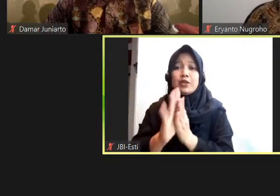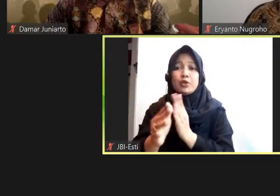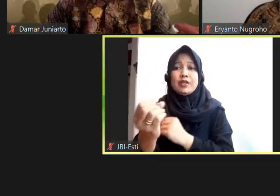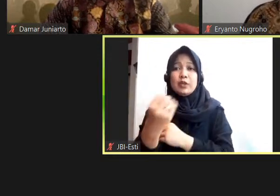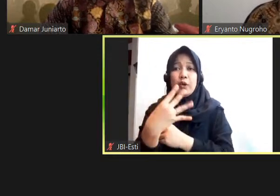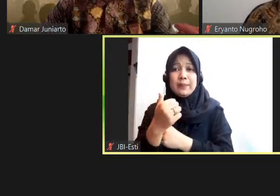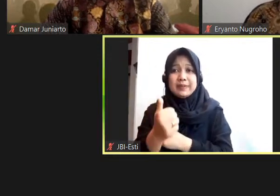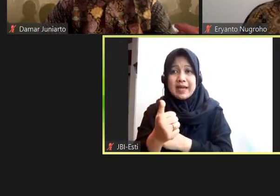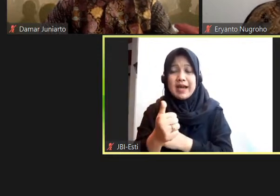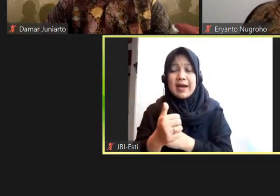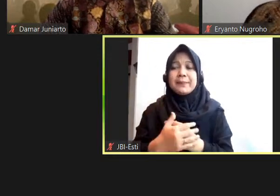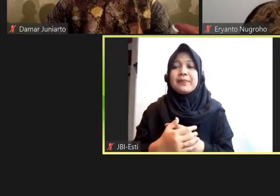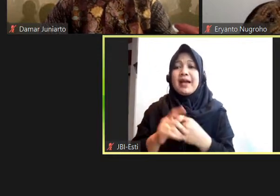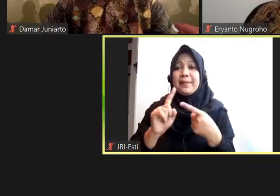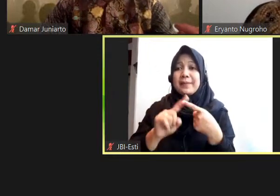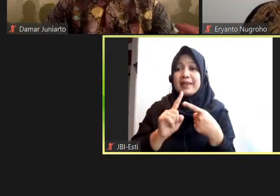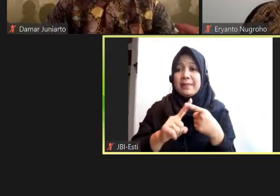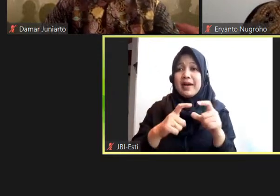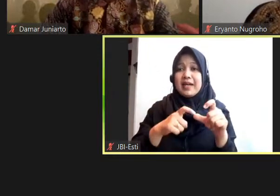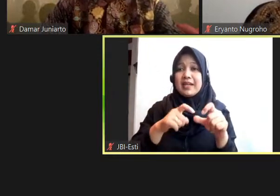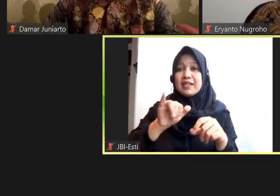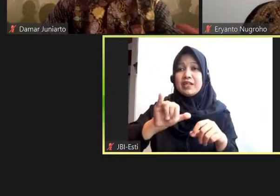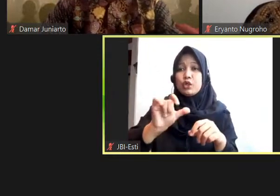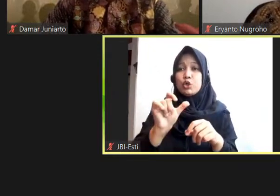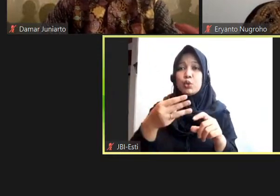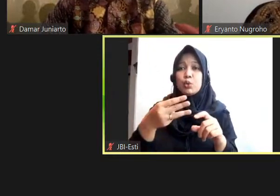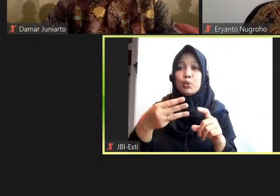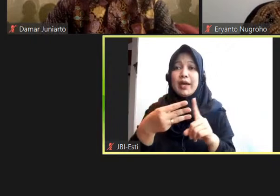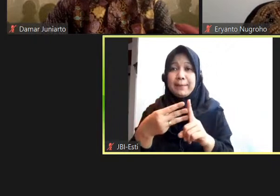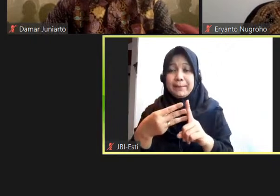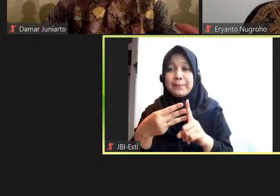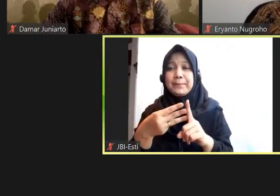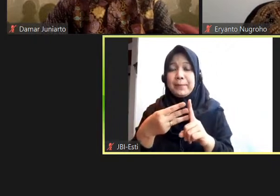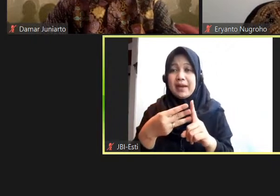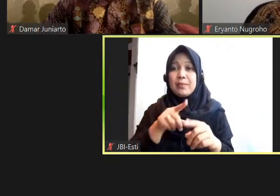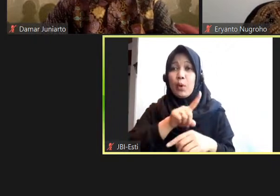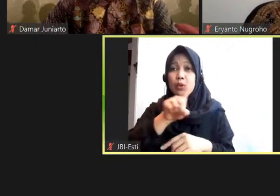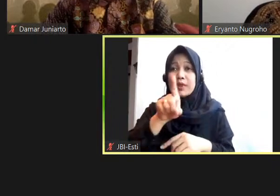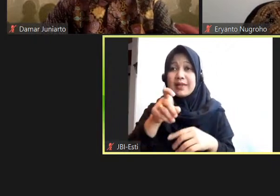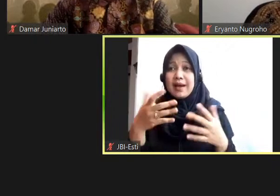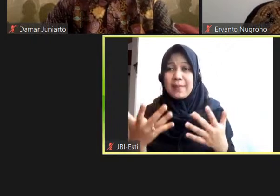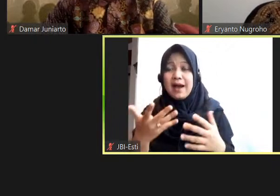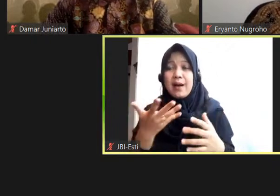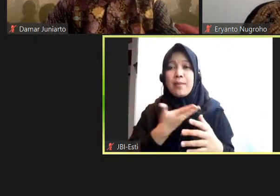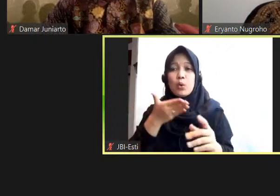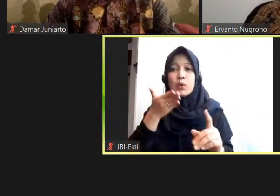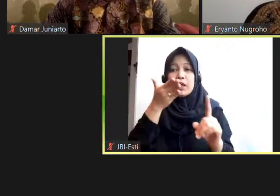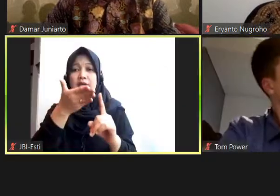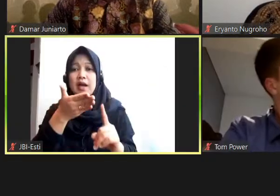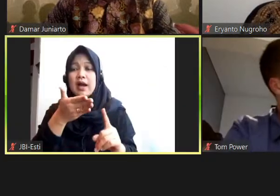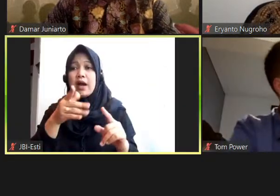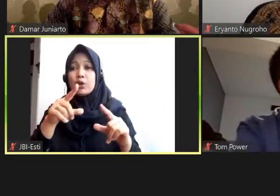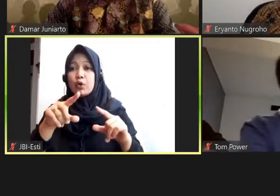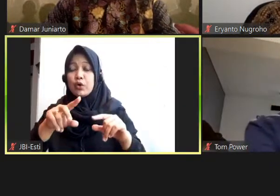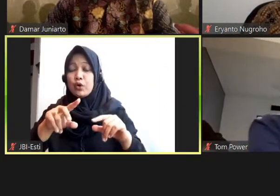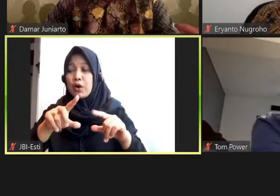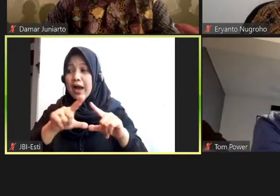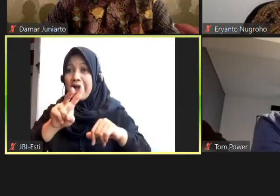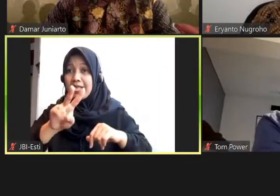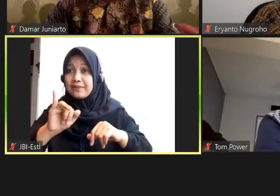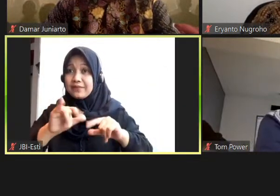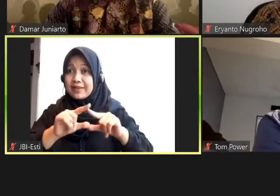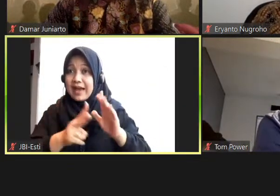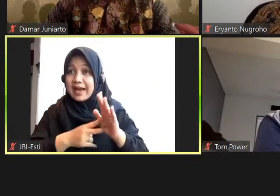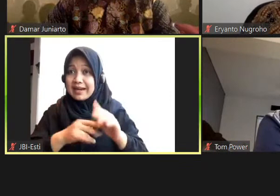dari Syuaib Abu Hanifah, saya coba bacakan. Ini spesifik untuk Fani Alfiani. Pertanyaannya